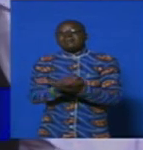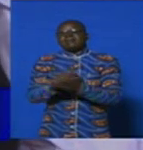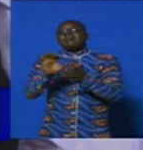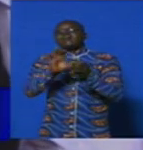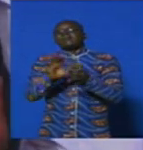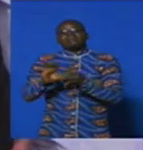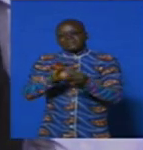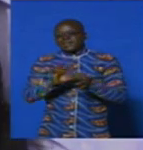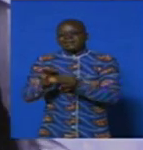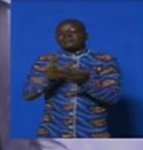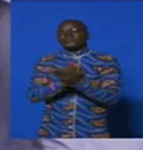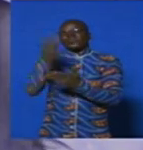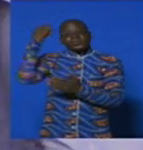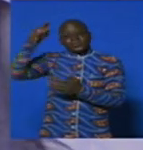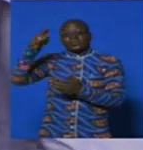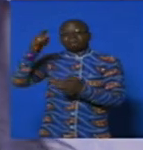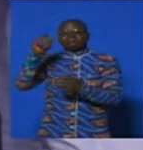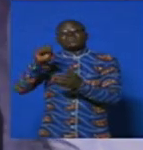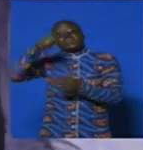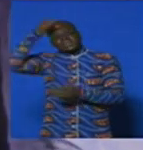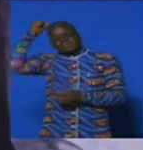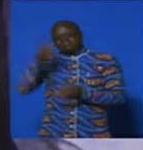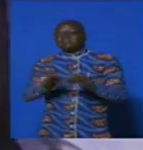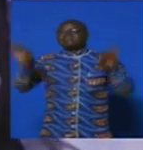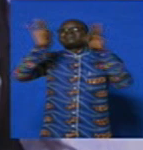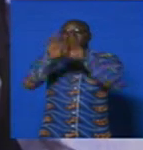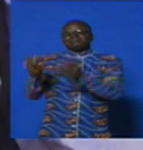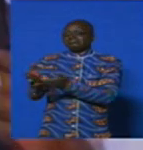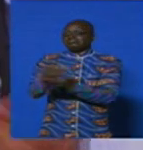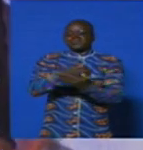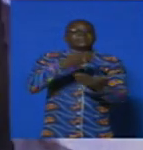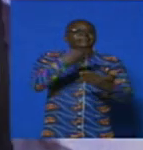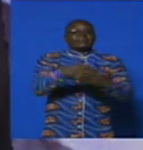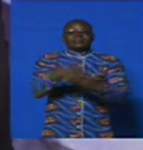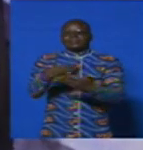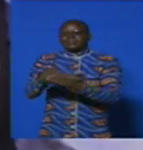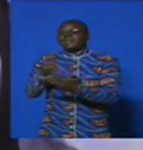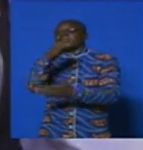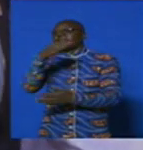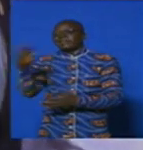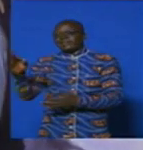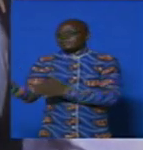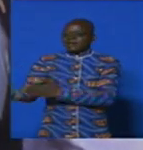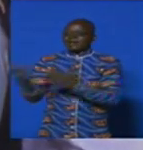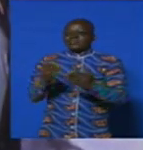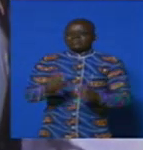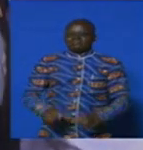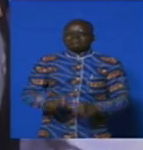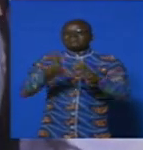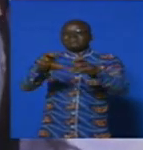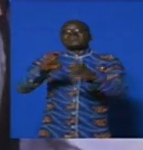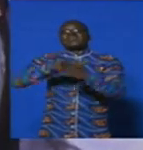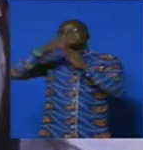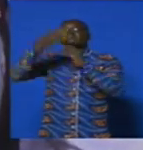le Sahel dans un travail important de mobilisation des financements. La France, évidemment, a apporté ses contributions sur le plan bilatéral